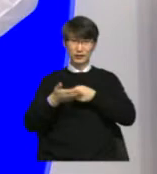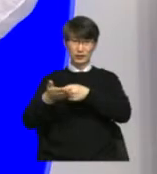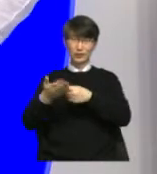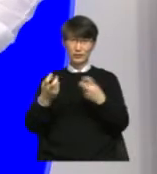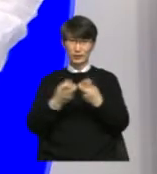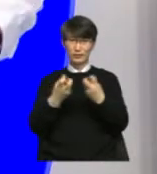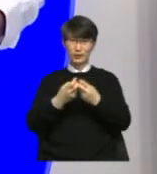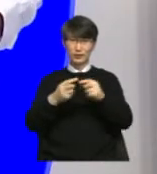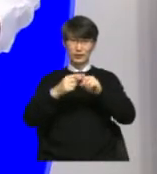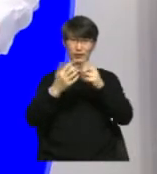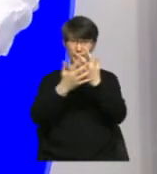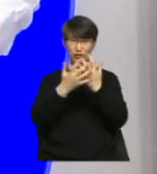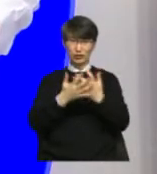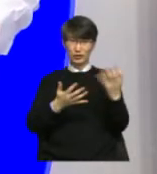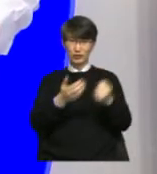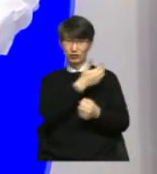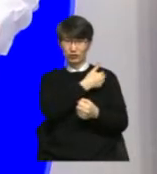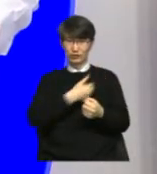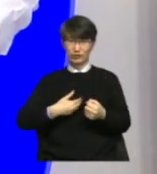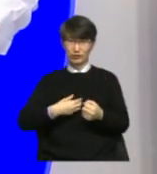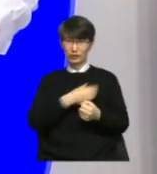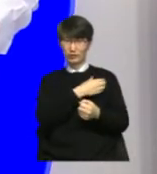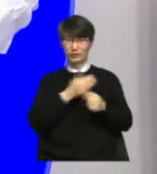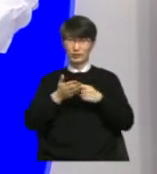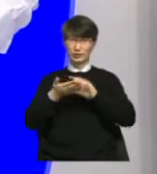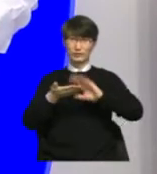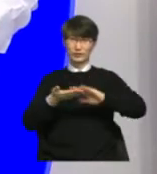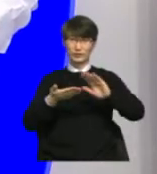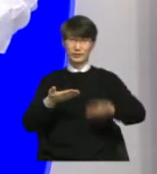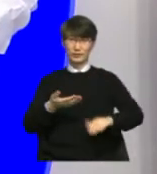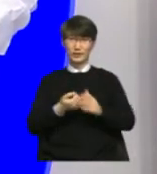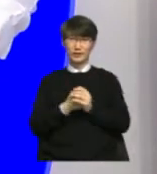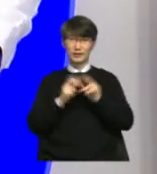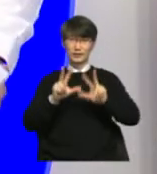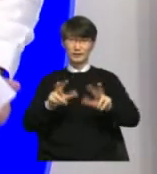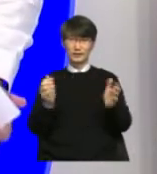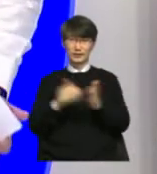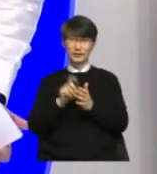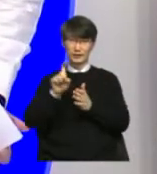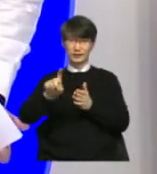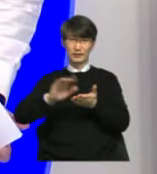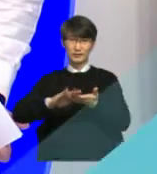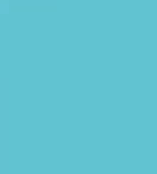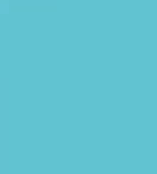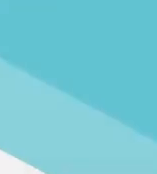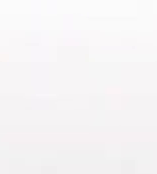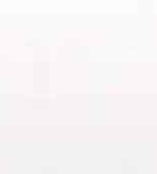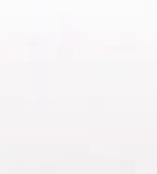구비서류를 갖춰 가까운 동주민센터로 신청하면 됩니다. 지금까지 클릭 키워드였습니다.